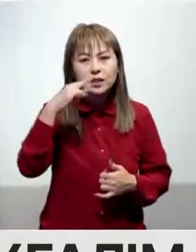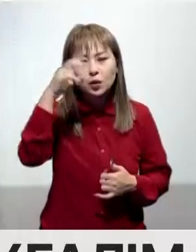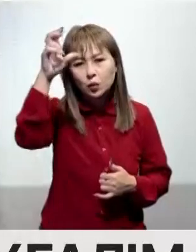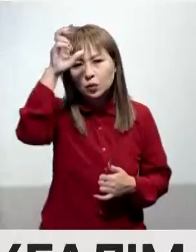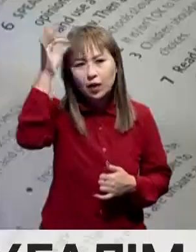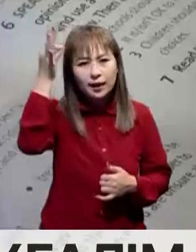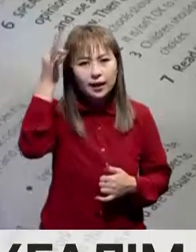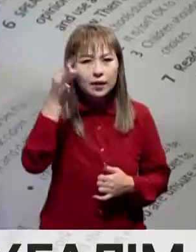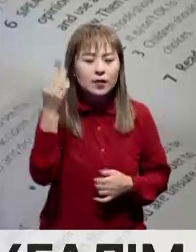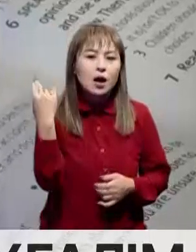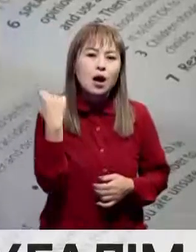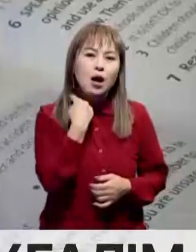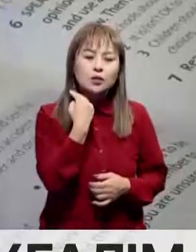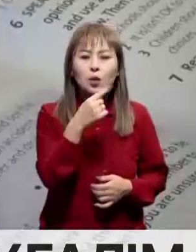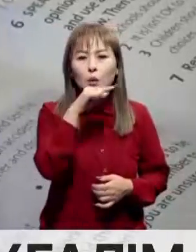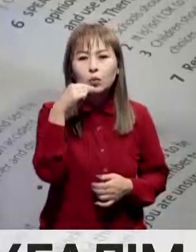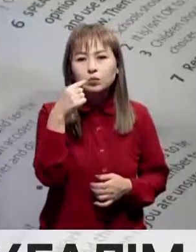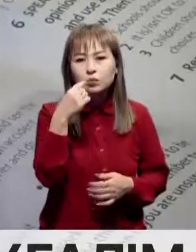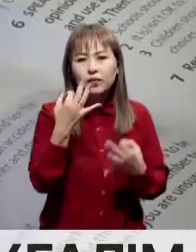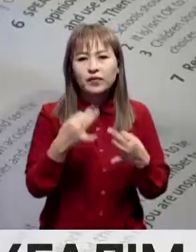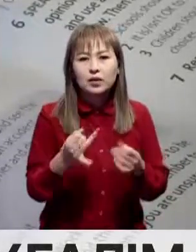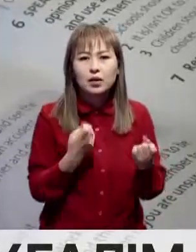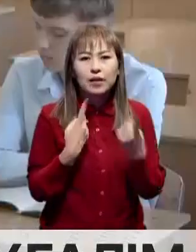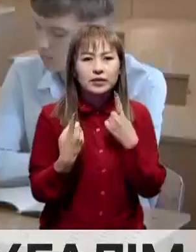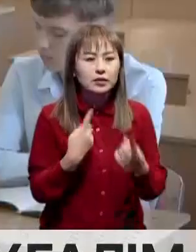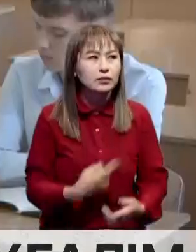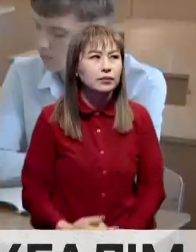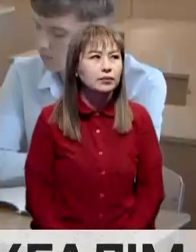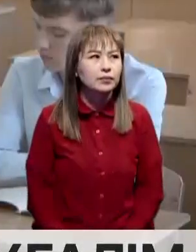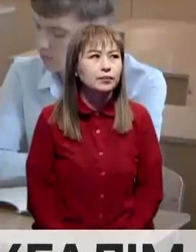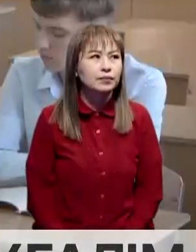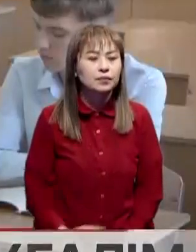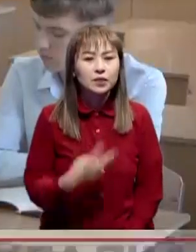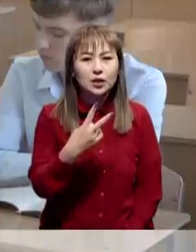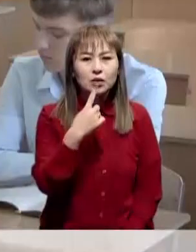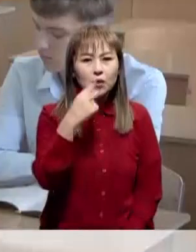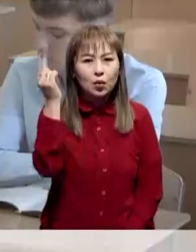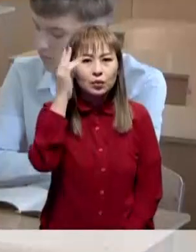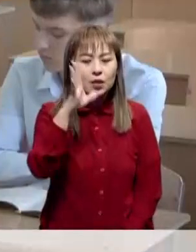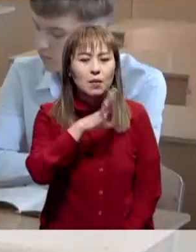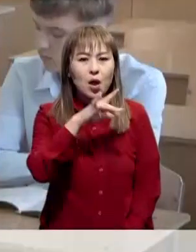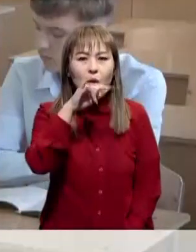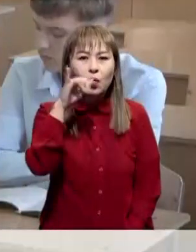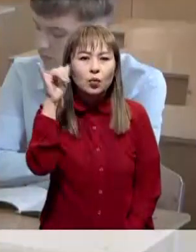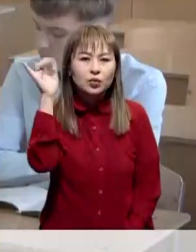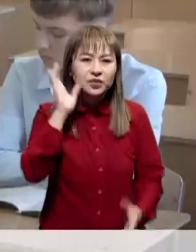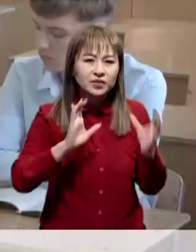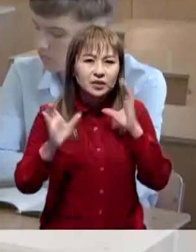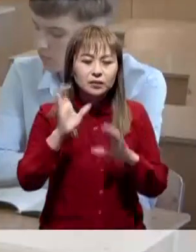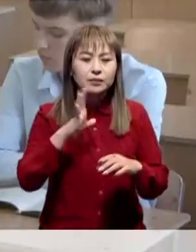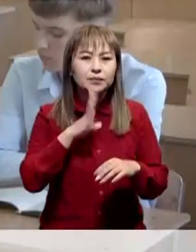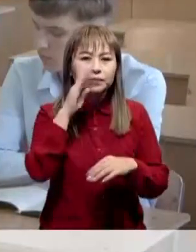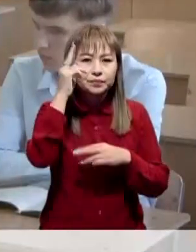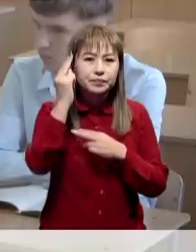неміс, ағылшын, орыс тілдерінде сөйлейді. Екі тілде мектепте өрендім, екі тілде университетте өрендім, екі тілде ата-анам